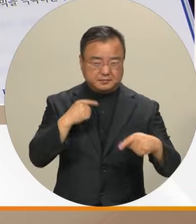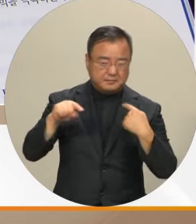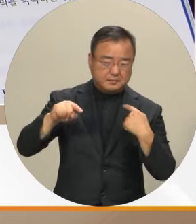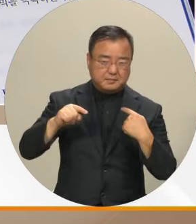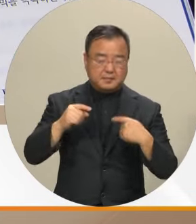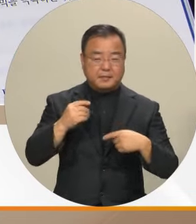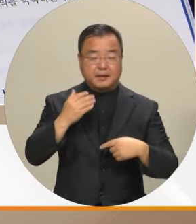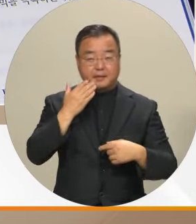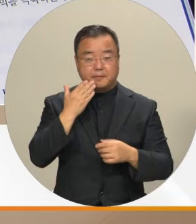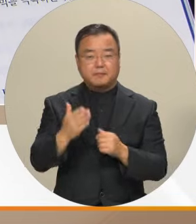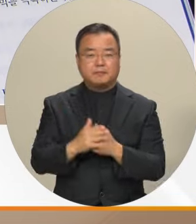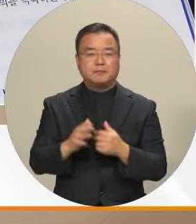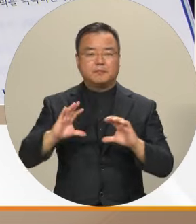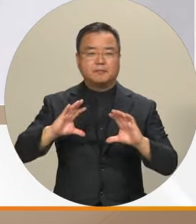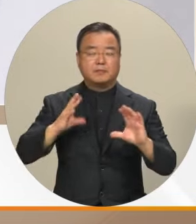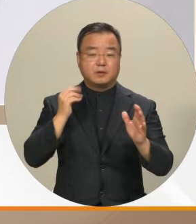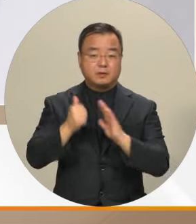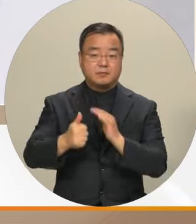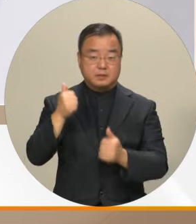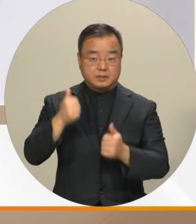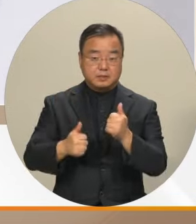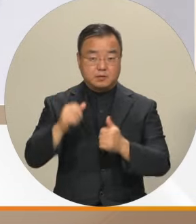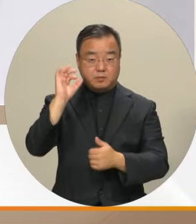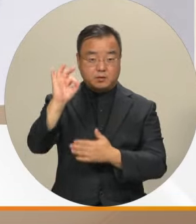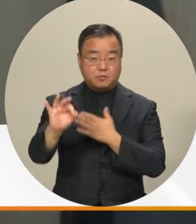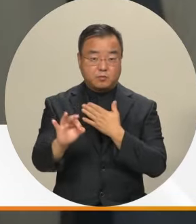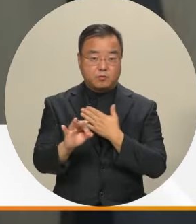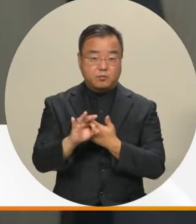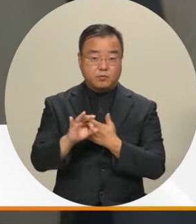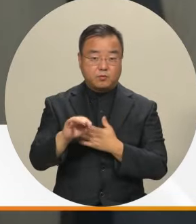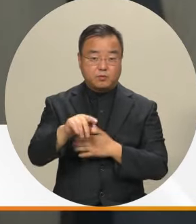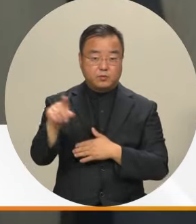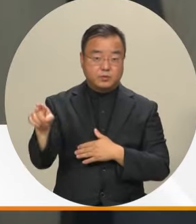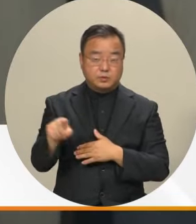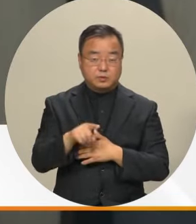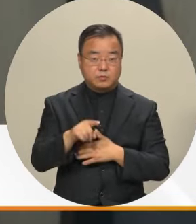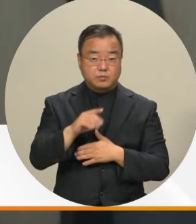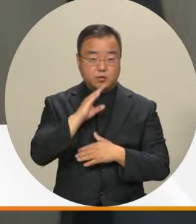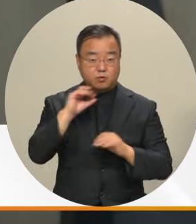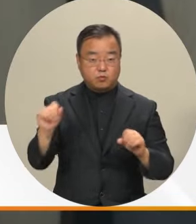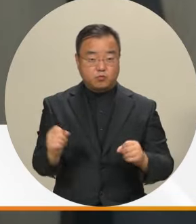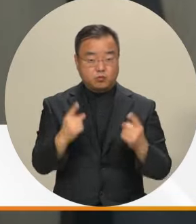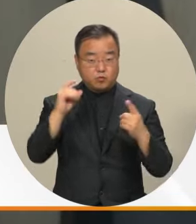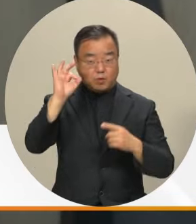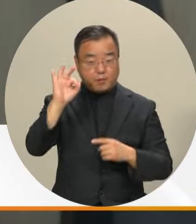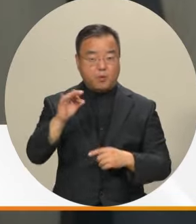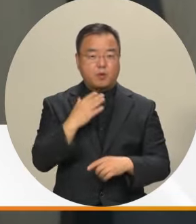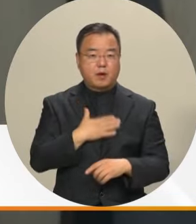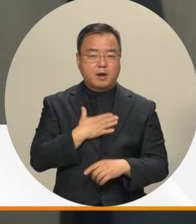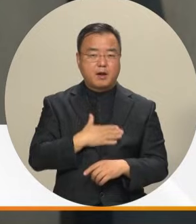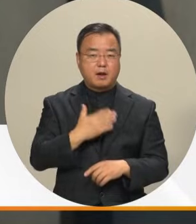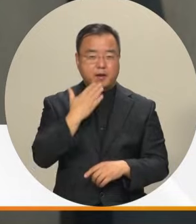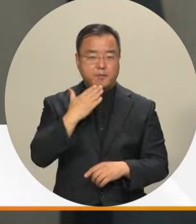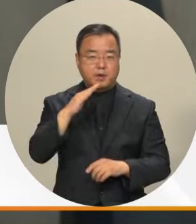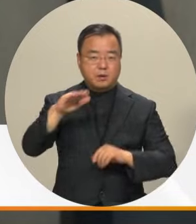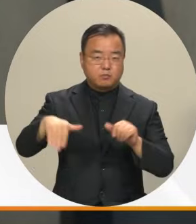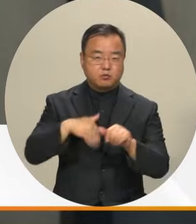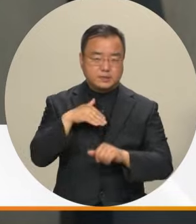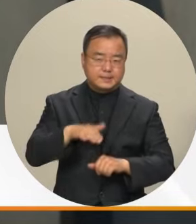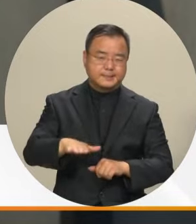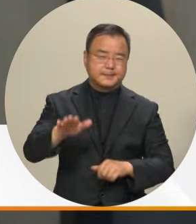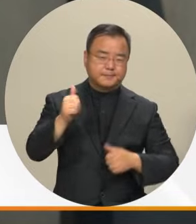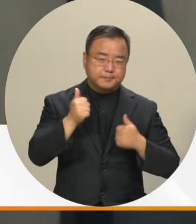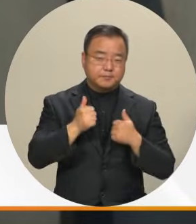그 국가대표 경기 이런 걸 보면은 그 우리 실시간으로 볼 수가 있죠 아 아 분위기를 탔습니다